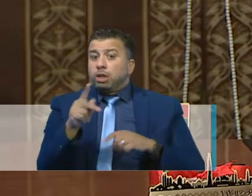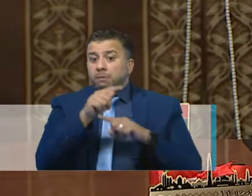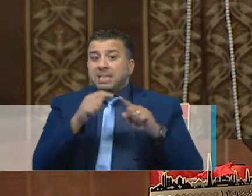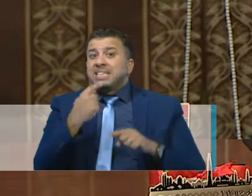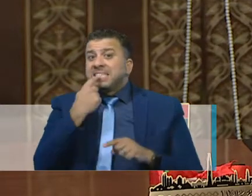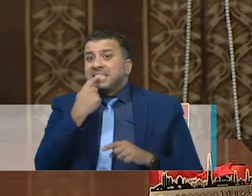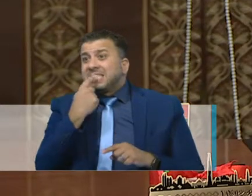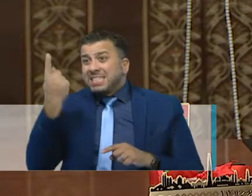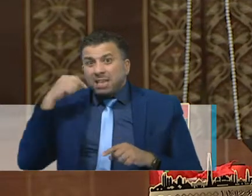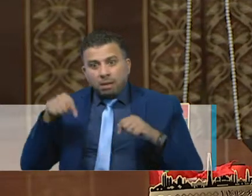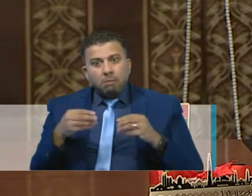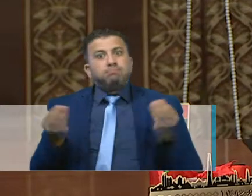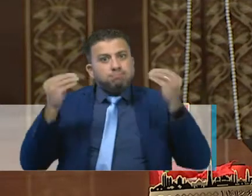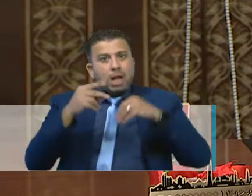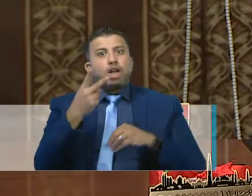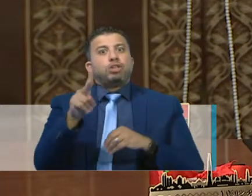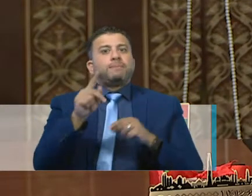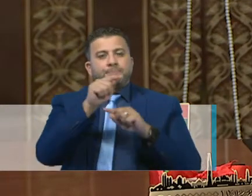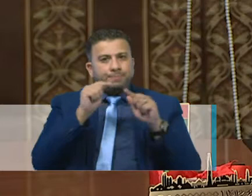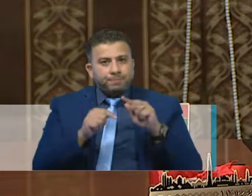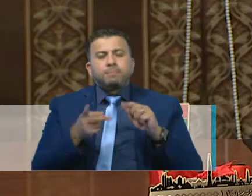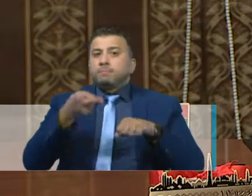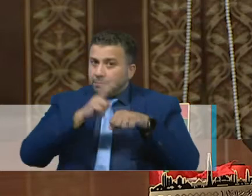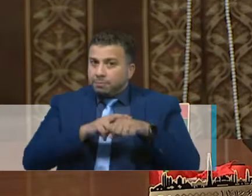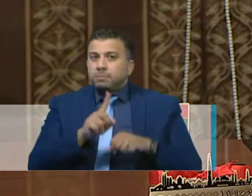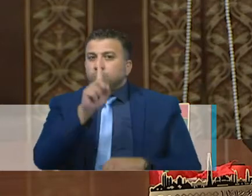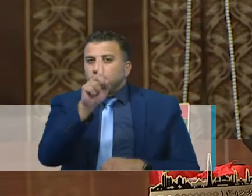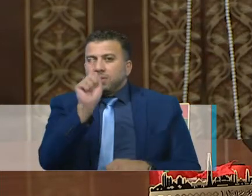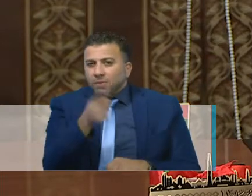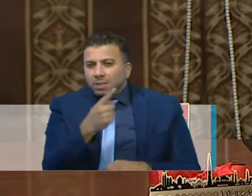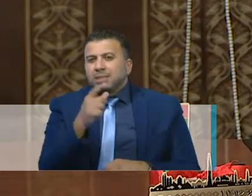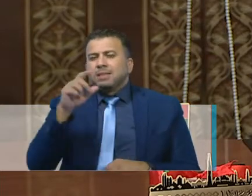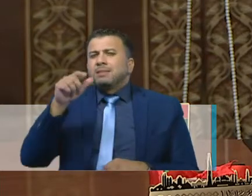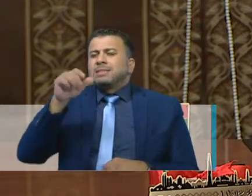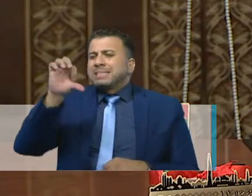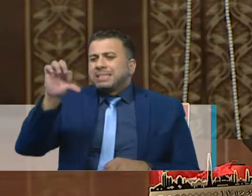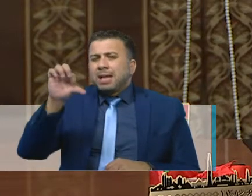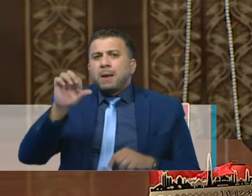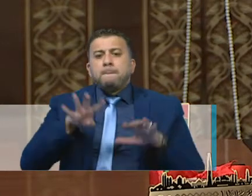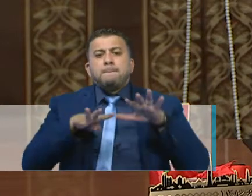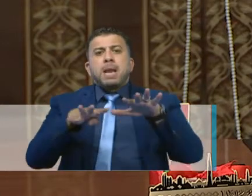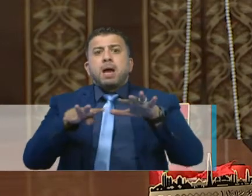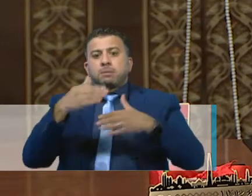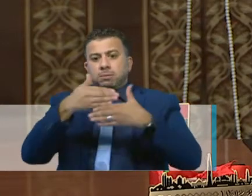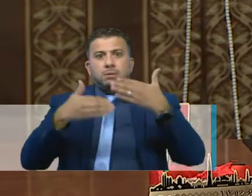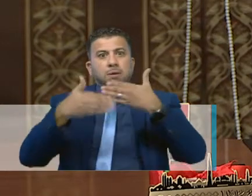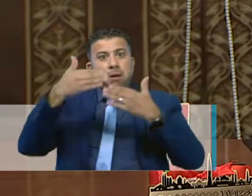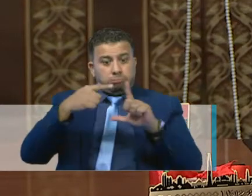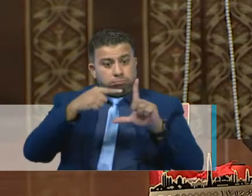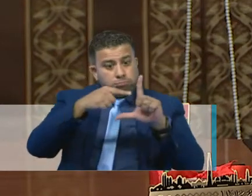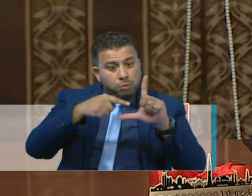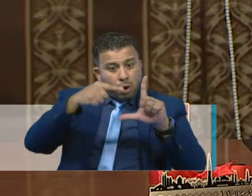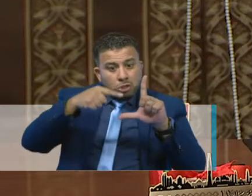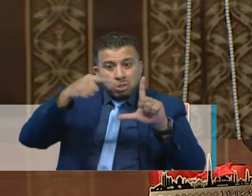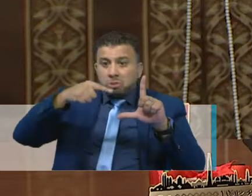من العام السابق. كذلك سجلنا 1.9 مليار درهم في حجم الرهونات العقارية، وهو مؤشر